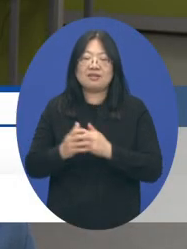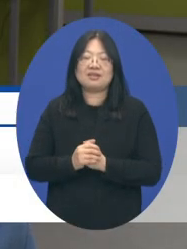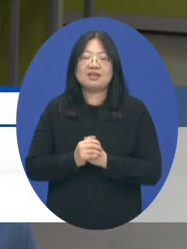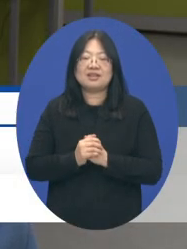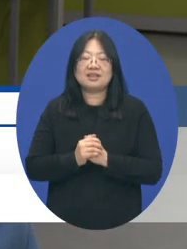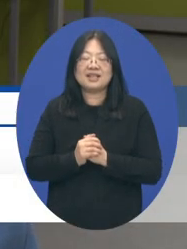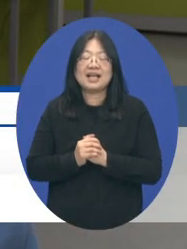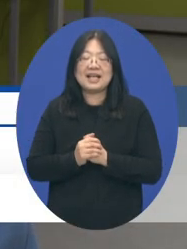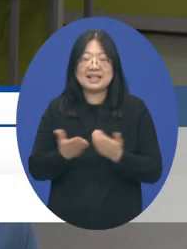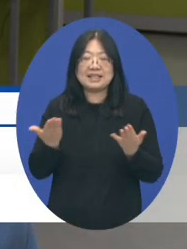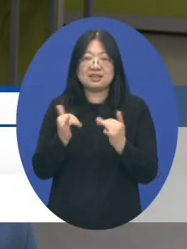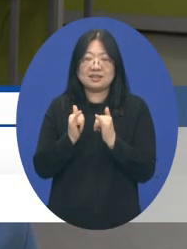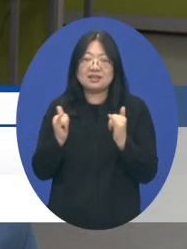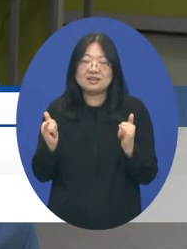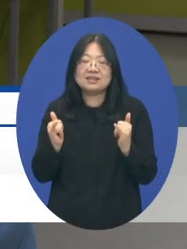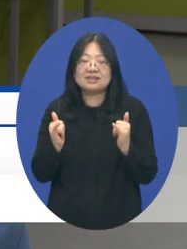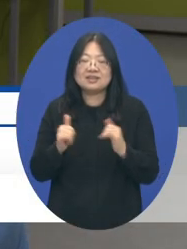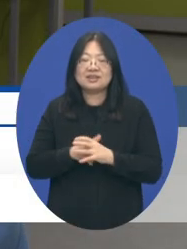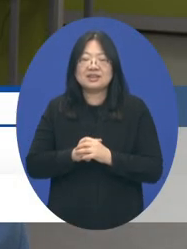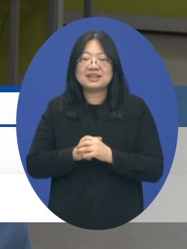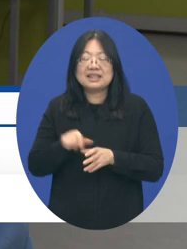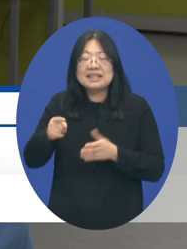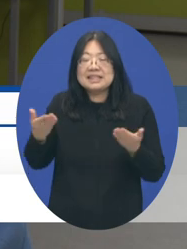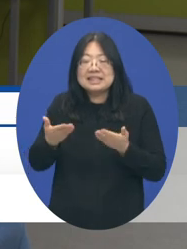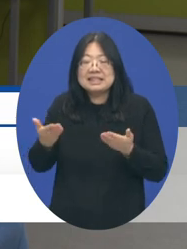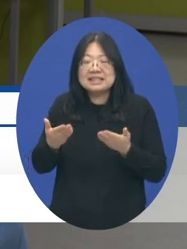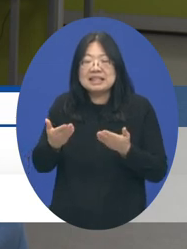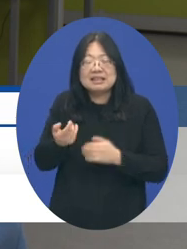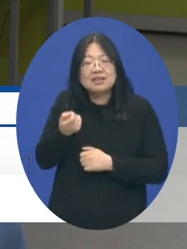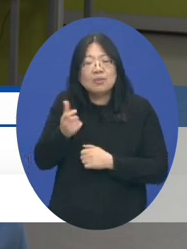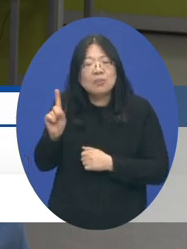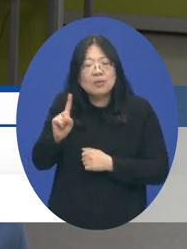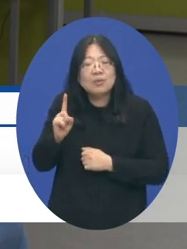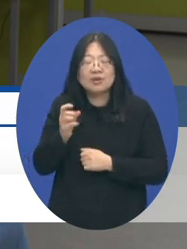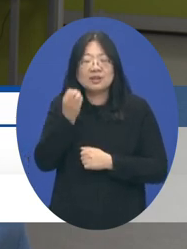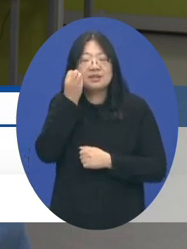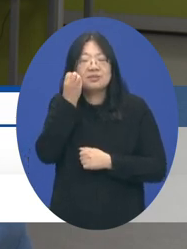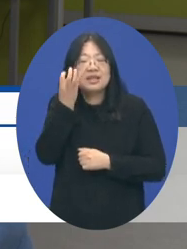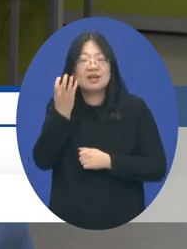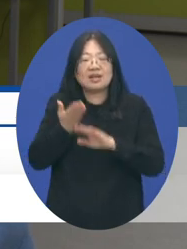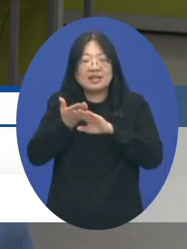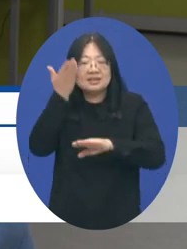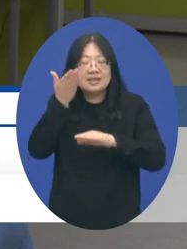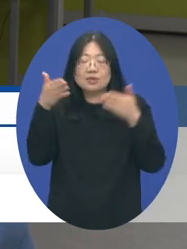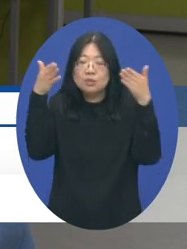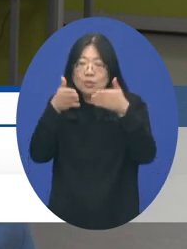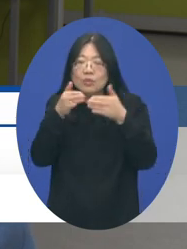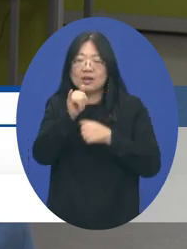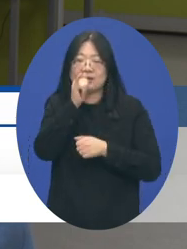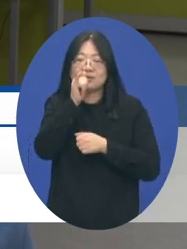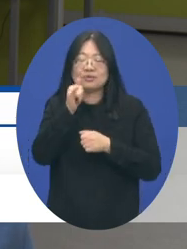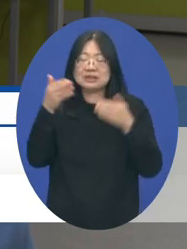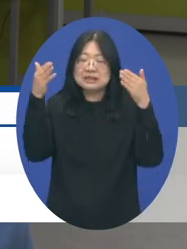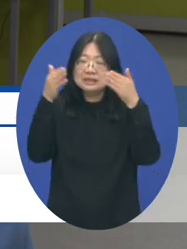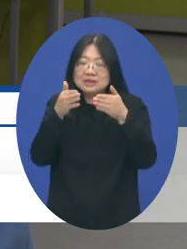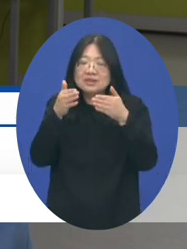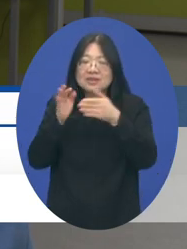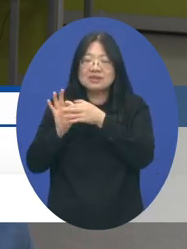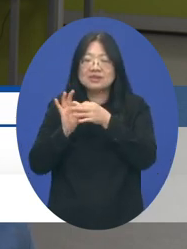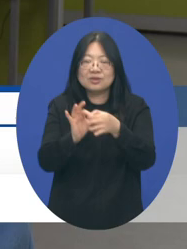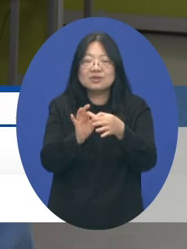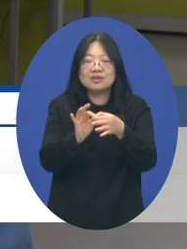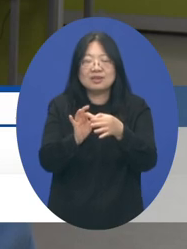이상의 그 스태프들이 이쪽 작업에 최소 한 3, 4개월 이상 몰입을 할 수 있고